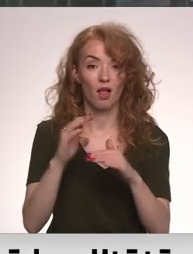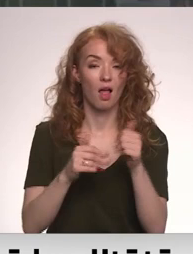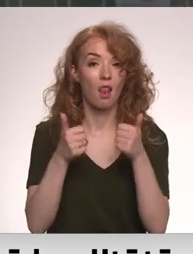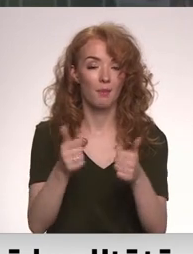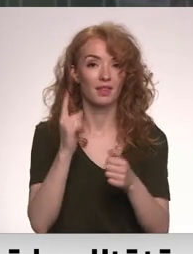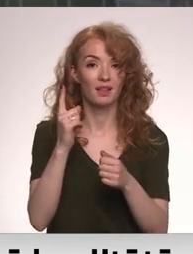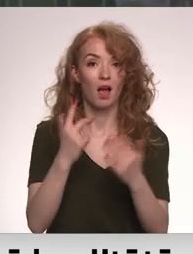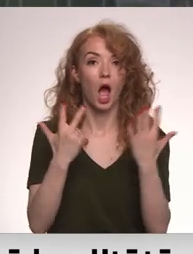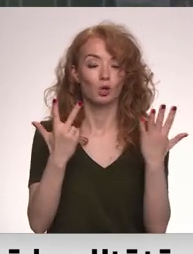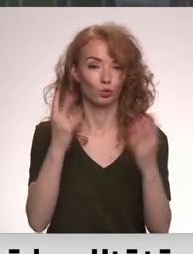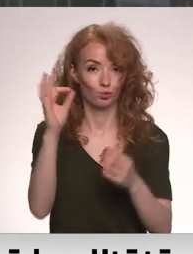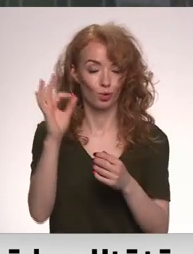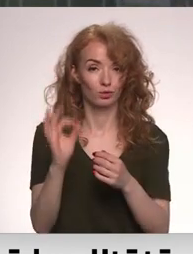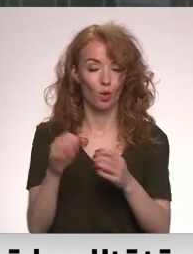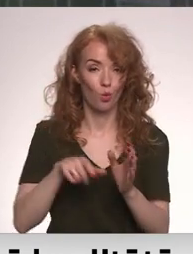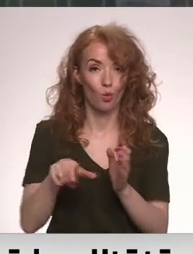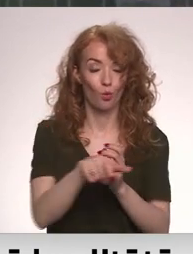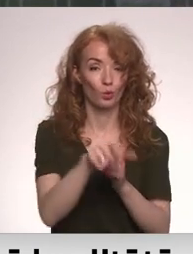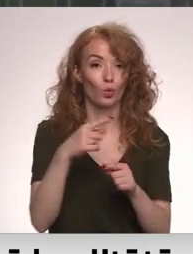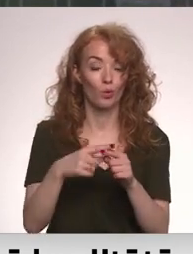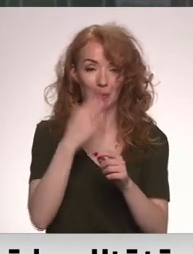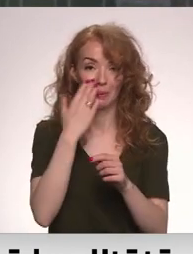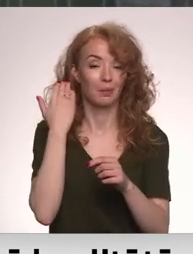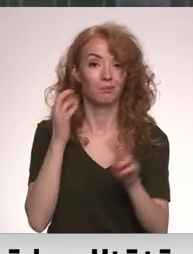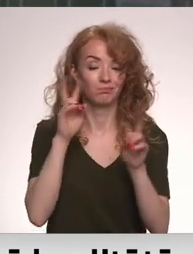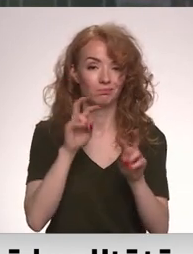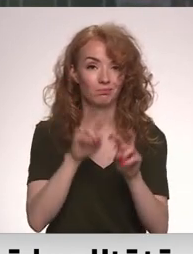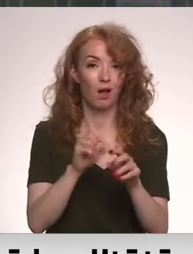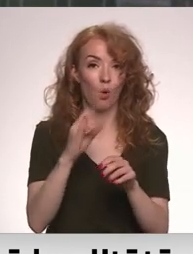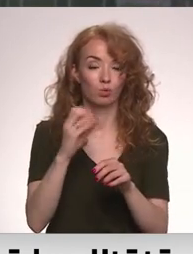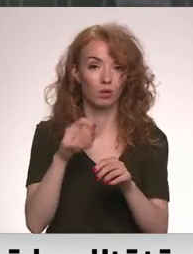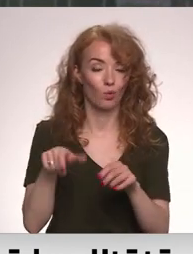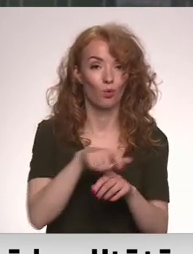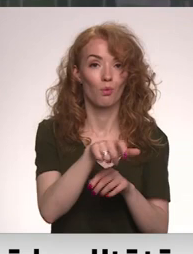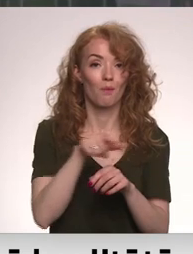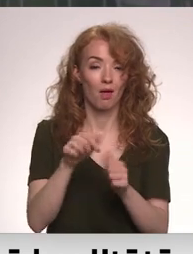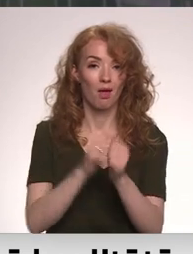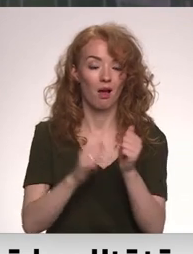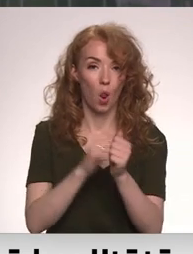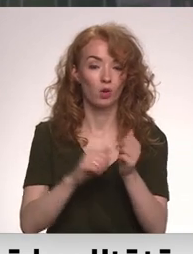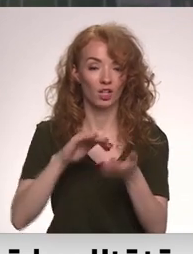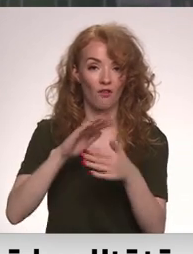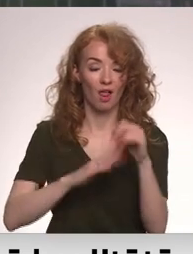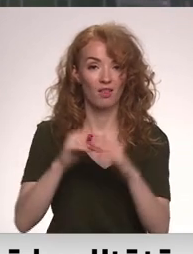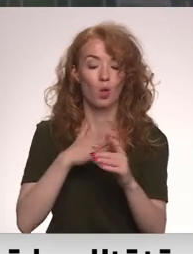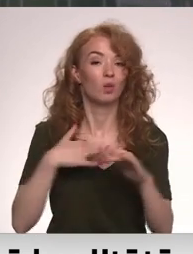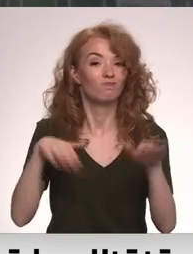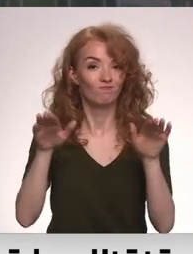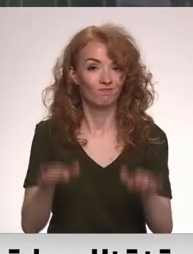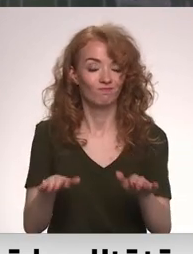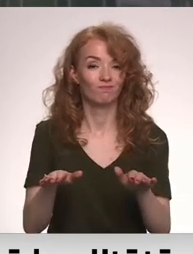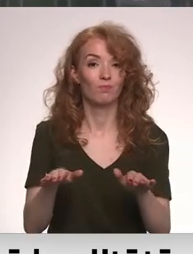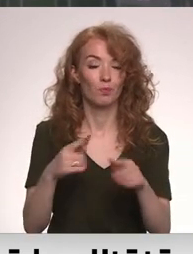tikai 8% upju. Arī nesen apsekotajā Aucas upē ekoloģiskā kvalitāte esot zema.